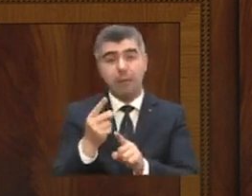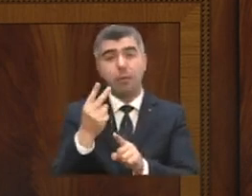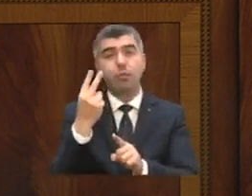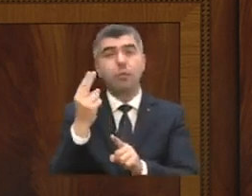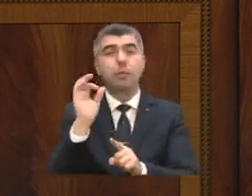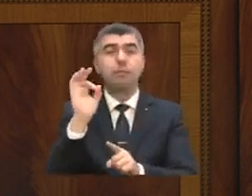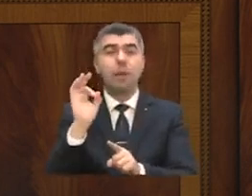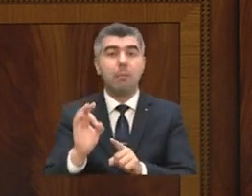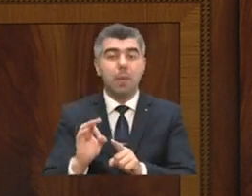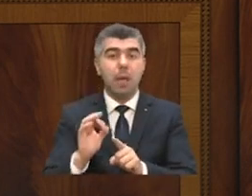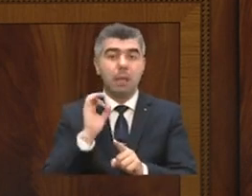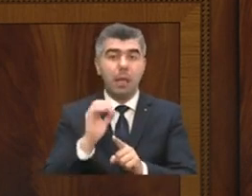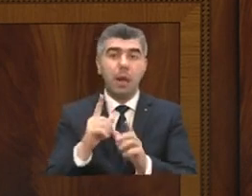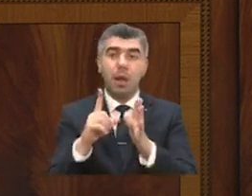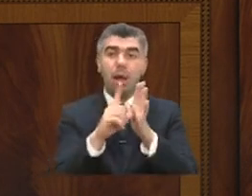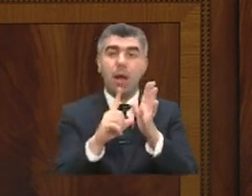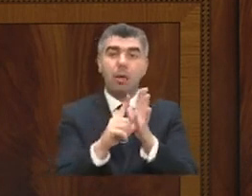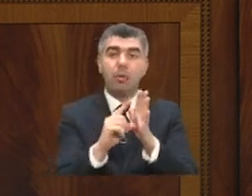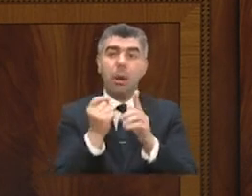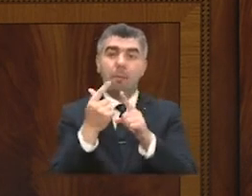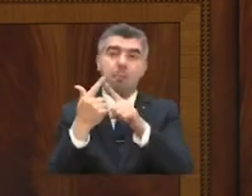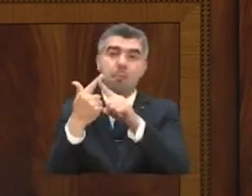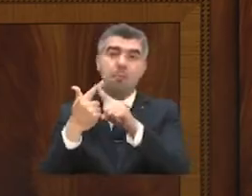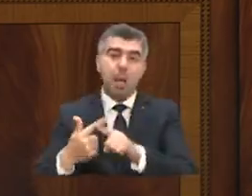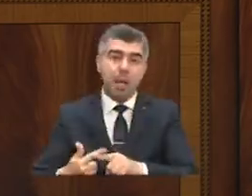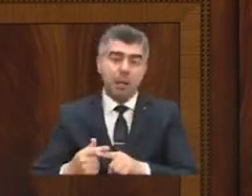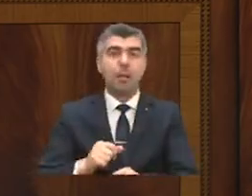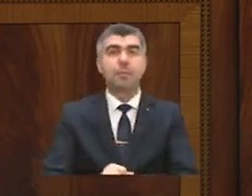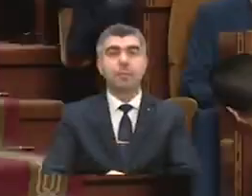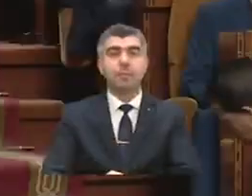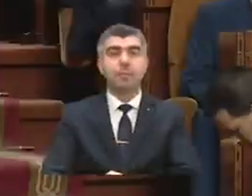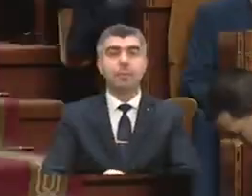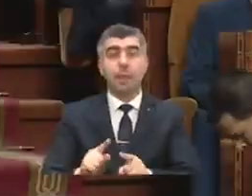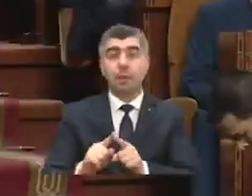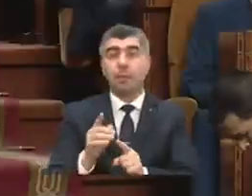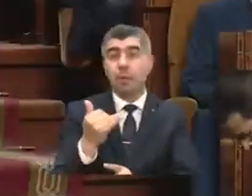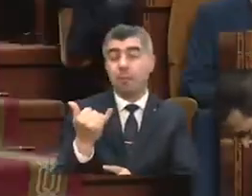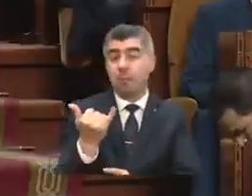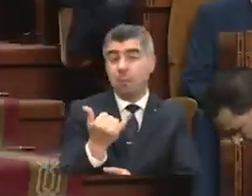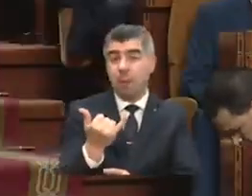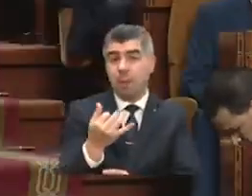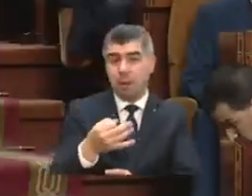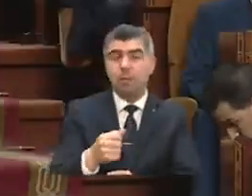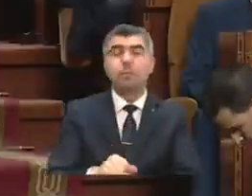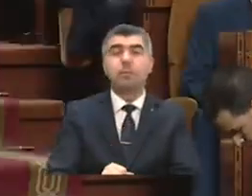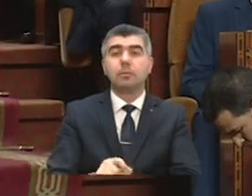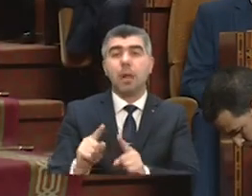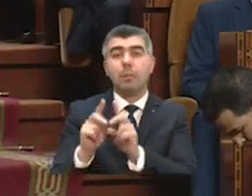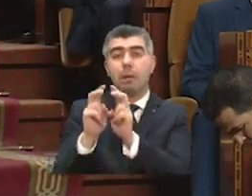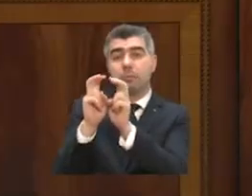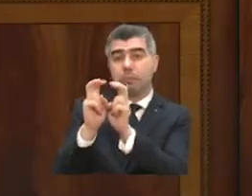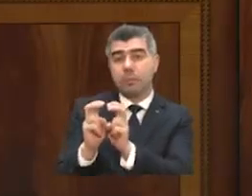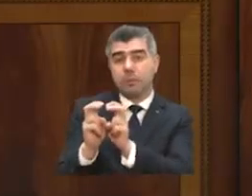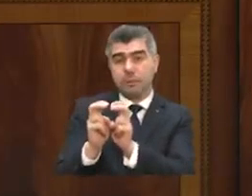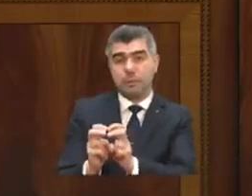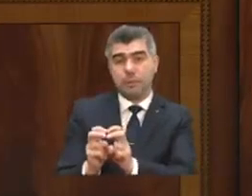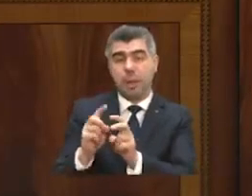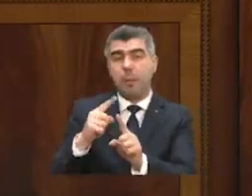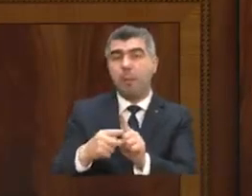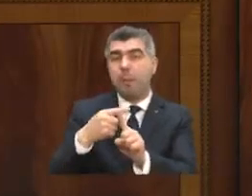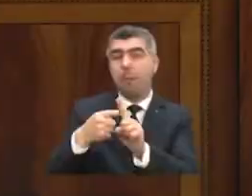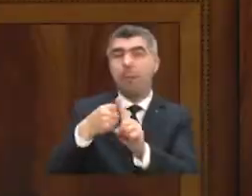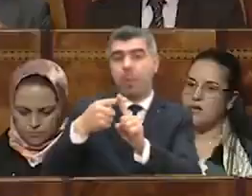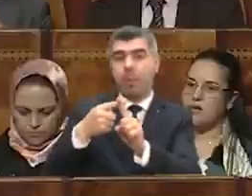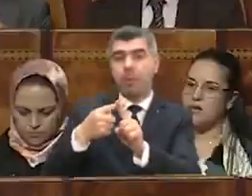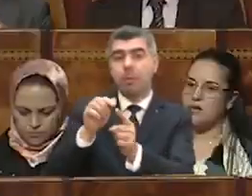3.2% المتوقع في إطار القانون المالية، متأثرا أساسا بتراجع القيمة المضافة